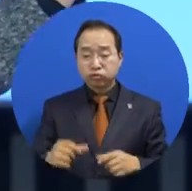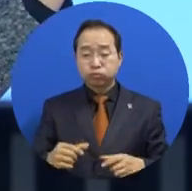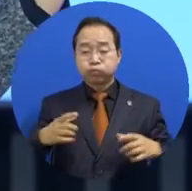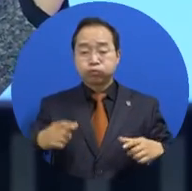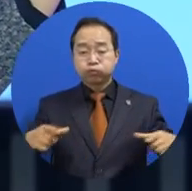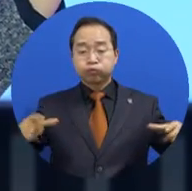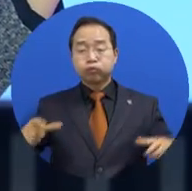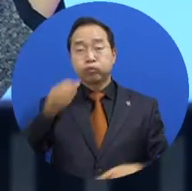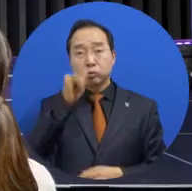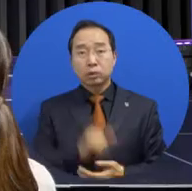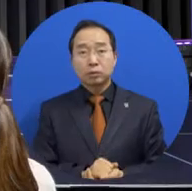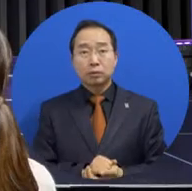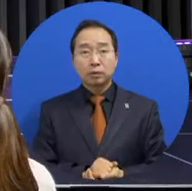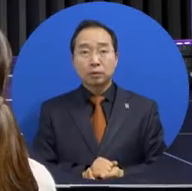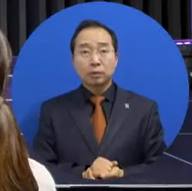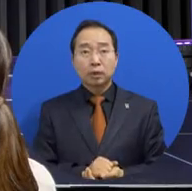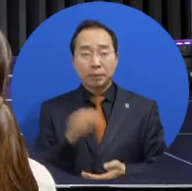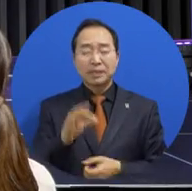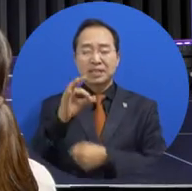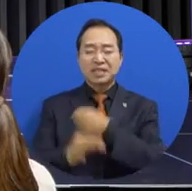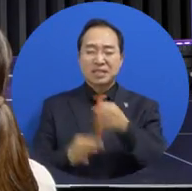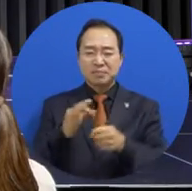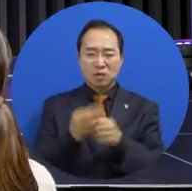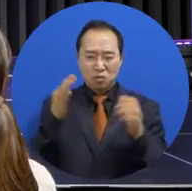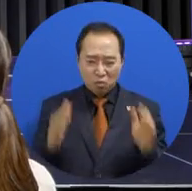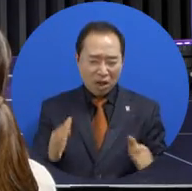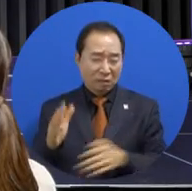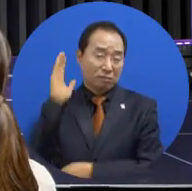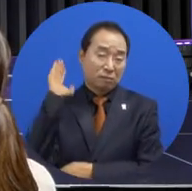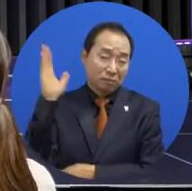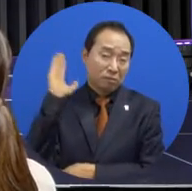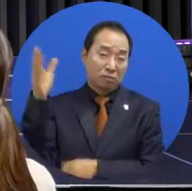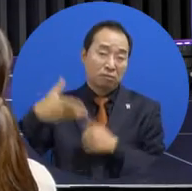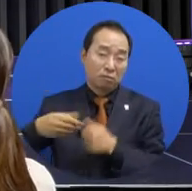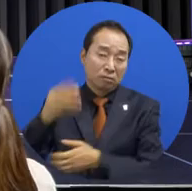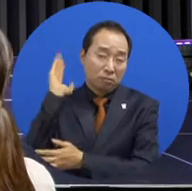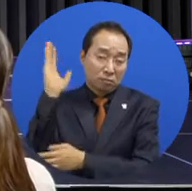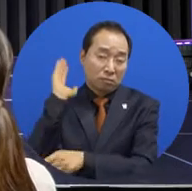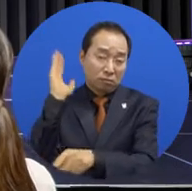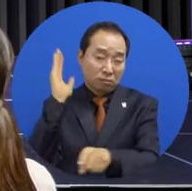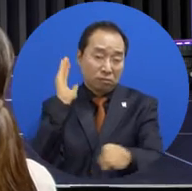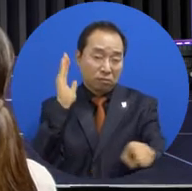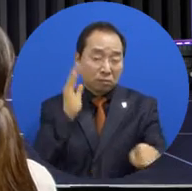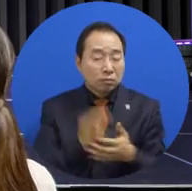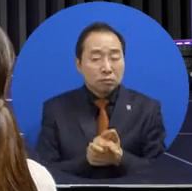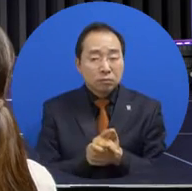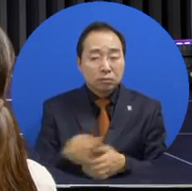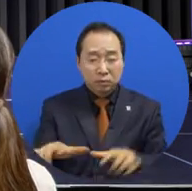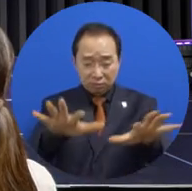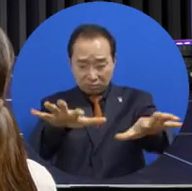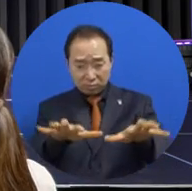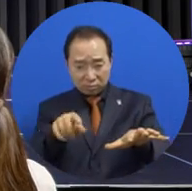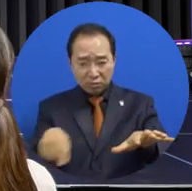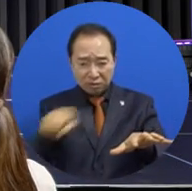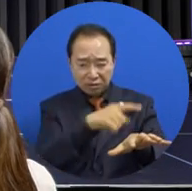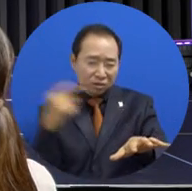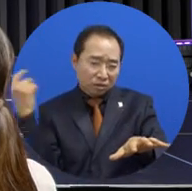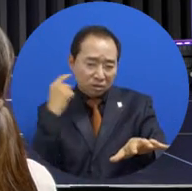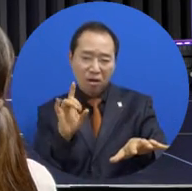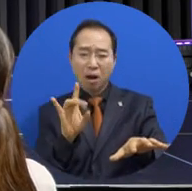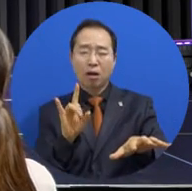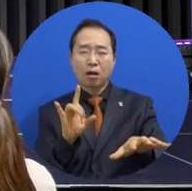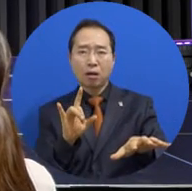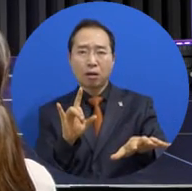수준으로 늘어났거든요. 그런데 제가 한 10년을 그런 이제 강연장을 다녀봤는데 계속 듣기만 한다는